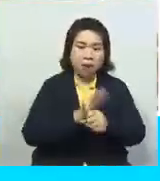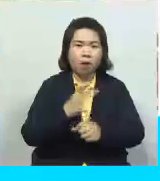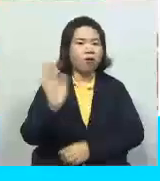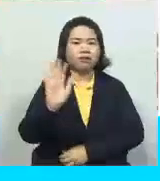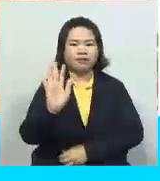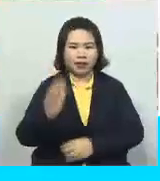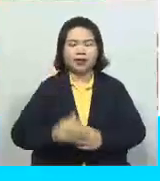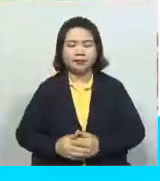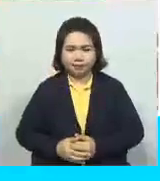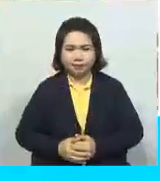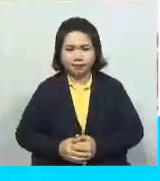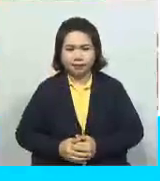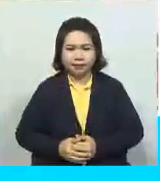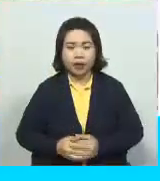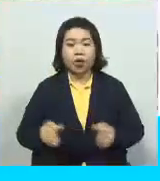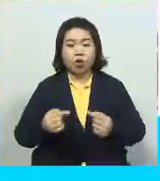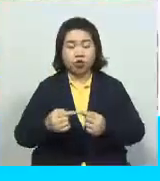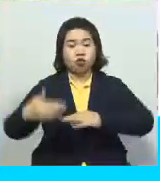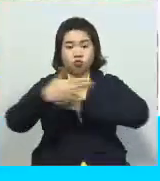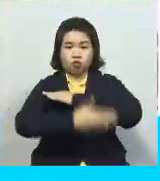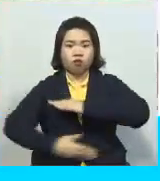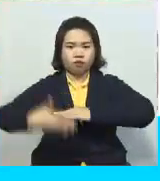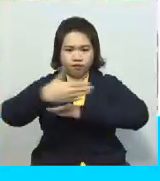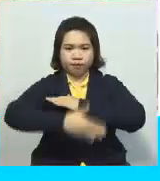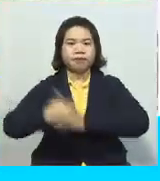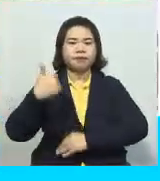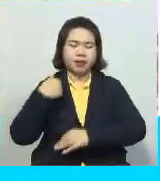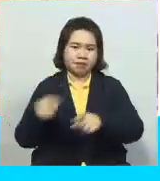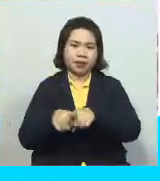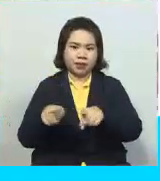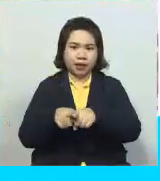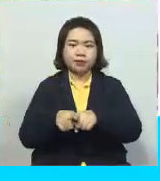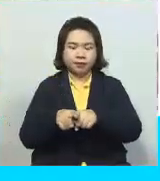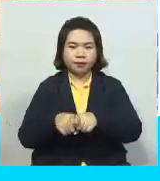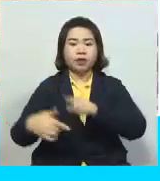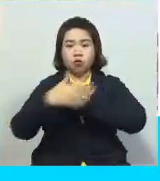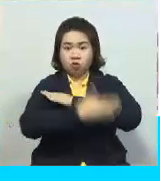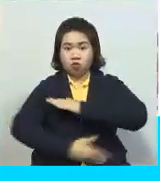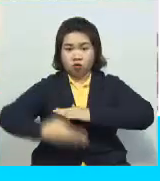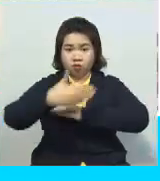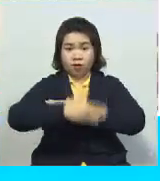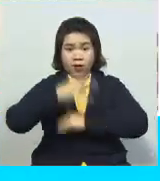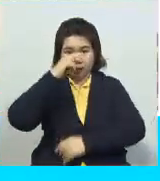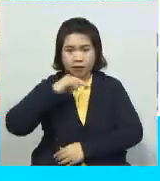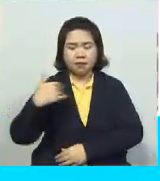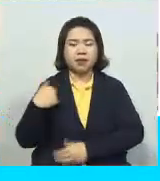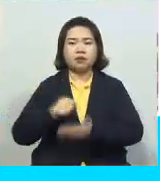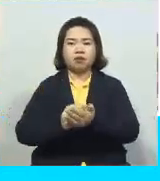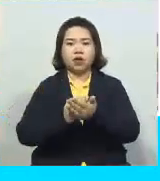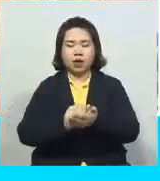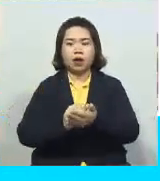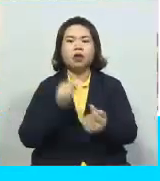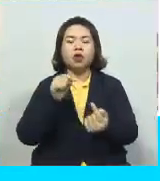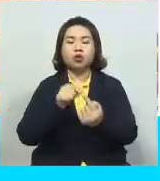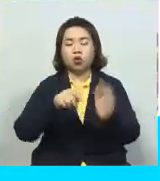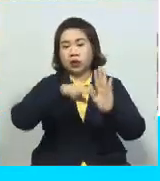ของทางรถนะครับทางรางเองเนี่ยก็มีให้บริการโดยการรถไฟประเทศไทยครับก็ในส่วนของ